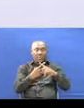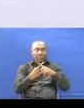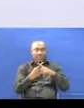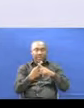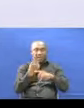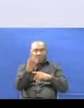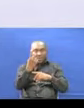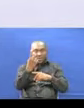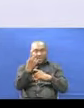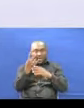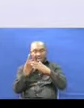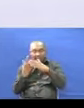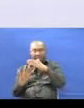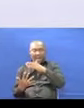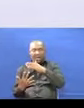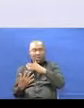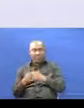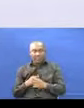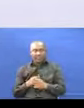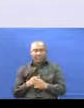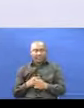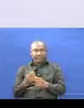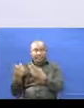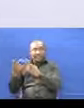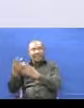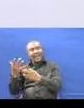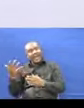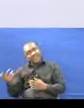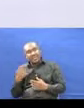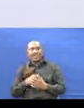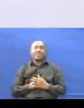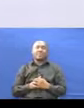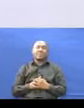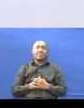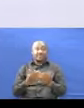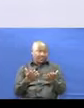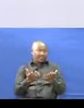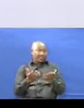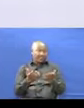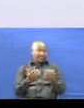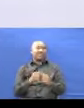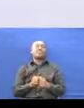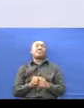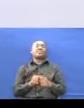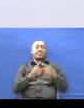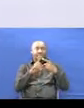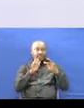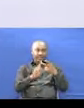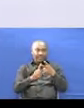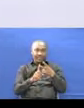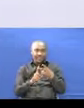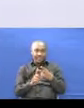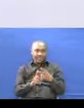ujumlishe 1 ya 5. Sawa sawa na ngapi? Aha. Swali la kwanza. Swali